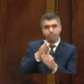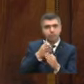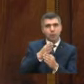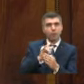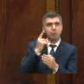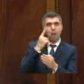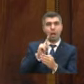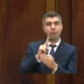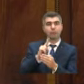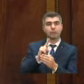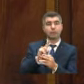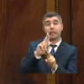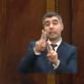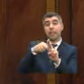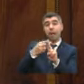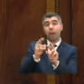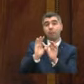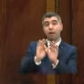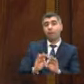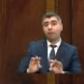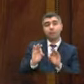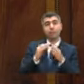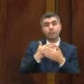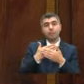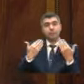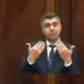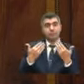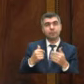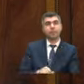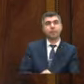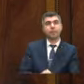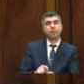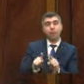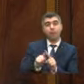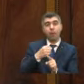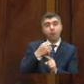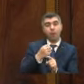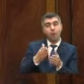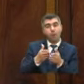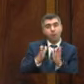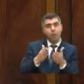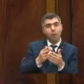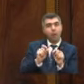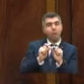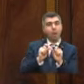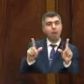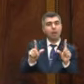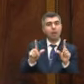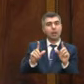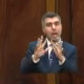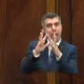ما استطعتوش تجاوب على أعطيت سؤال ما استطعتوش تجاوبوا على الأمور التي طرحناها واللي هي واضحة بأهداف